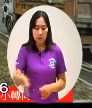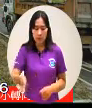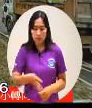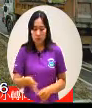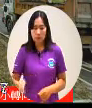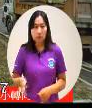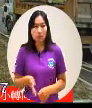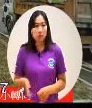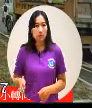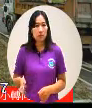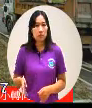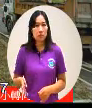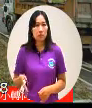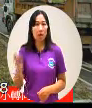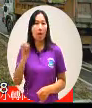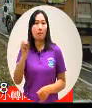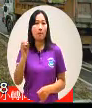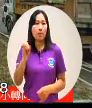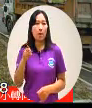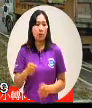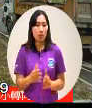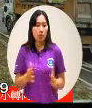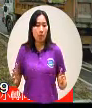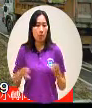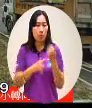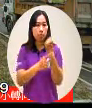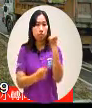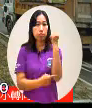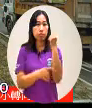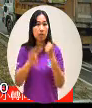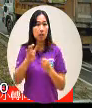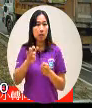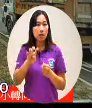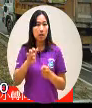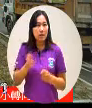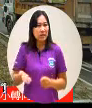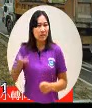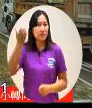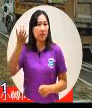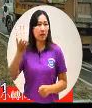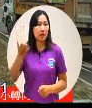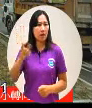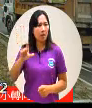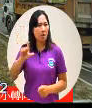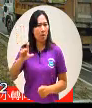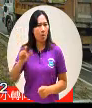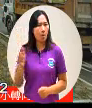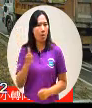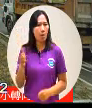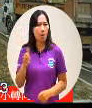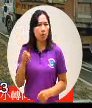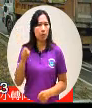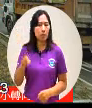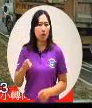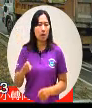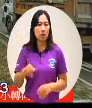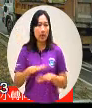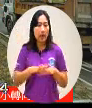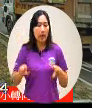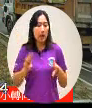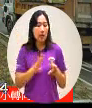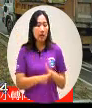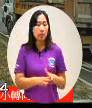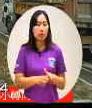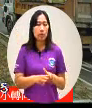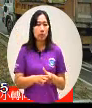杂的，即嘛无六转灯呢？这跨度四十米，其实超过六十米呢。你讲这安全岛安尼，你看伊这有一个迄、那个车